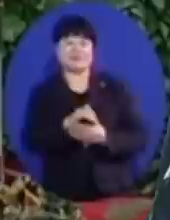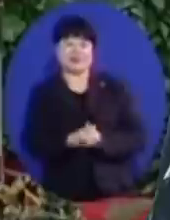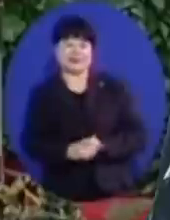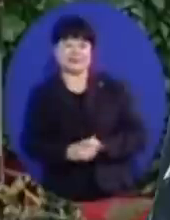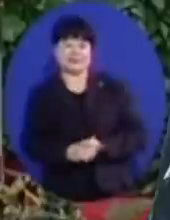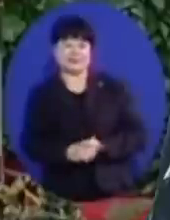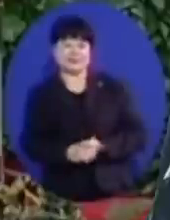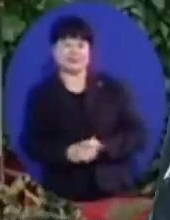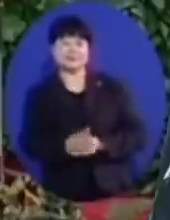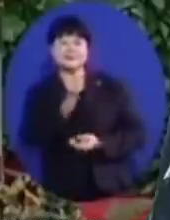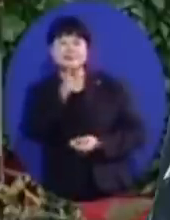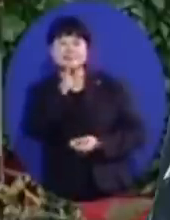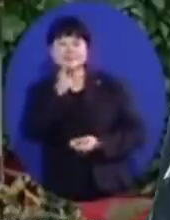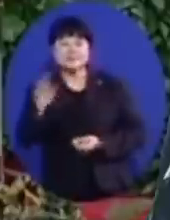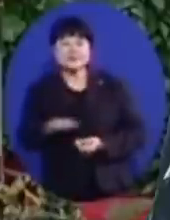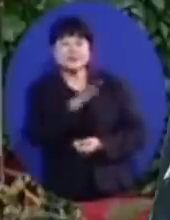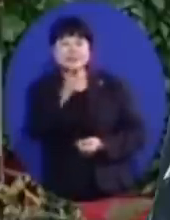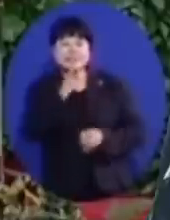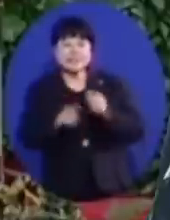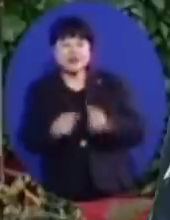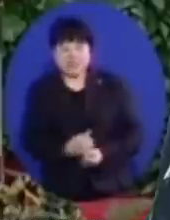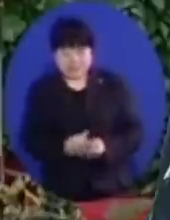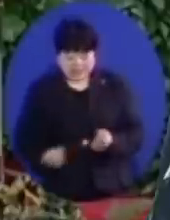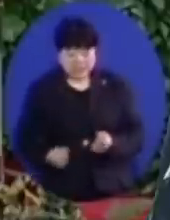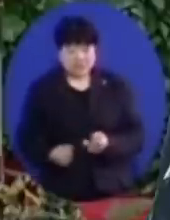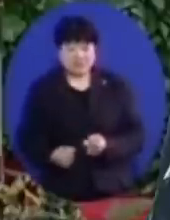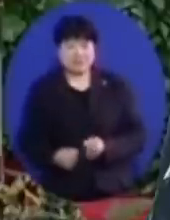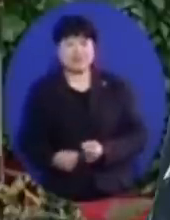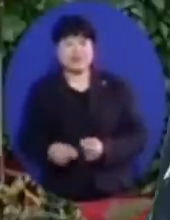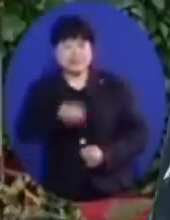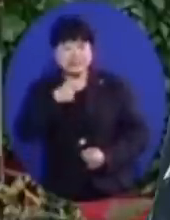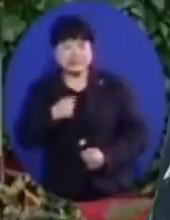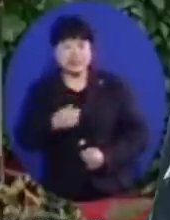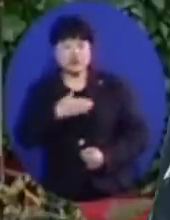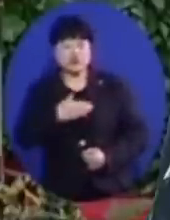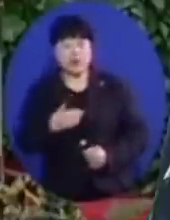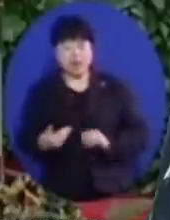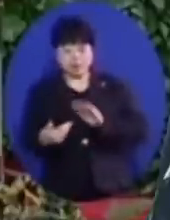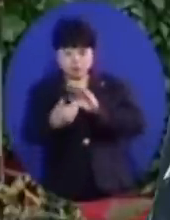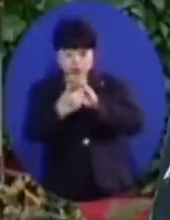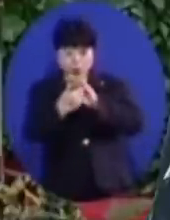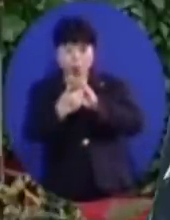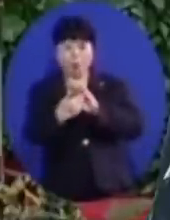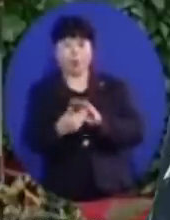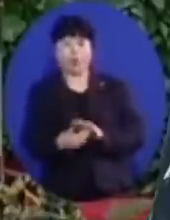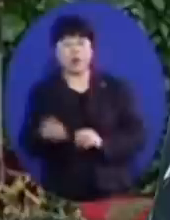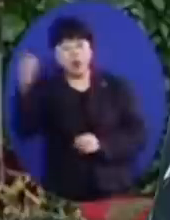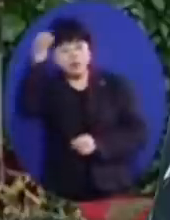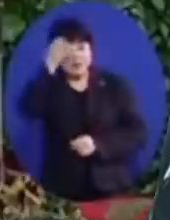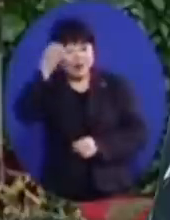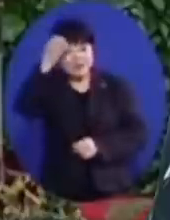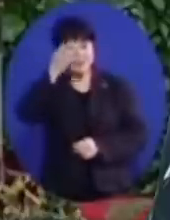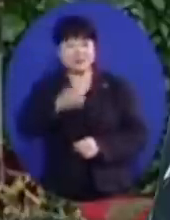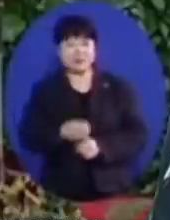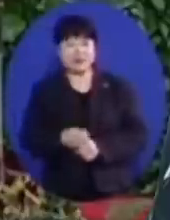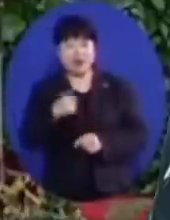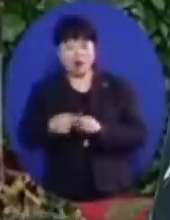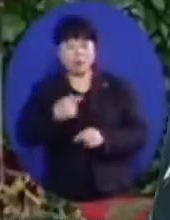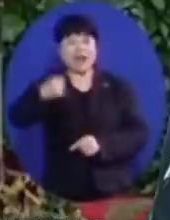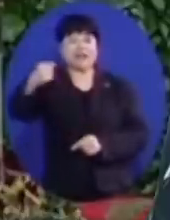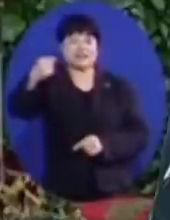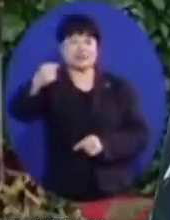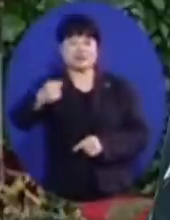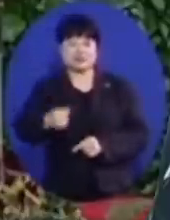우리가 진리로 허리띠를 띠고 의의 흉배를 붙이고 성령의 금을 가지고